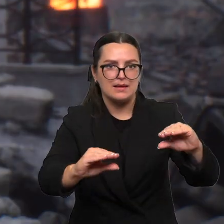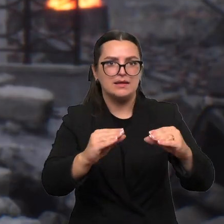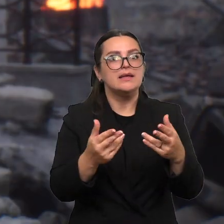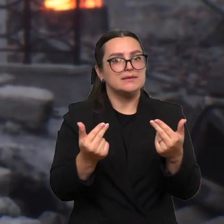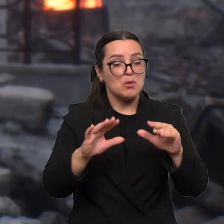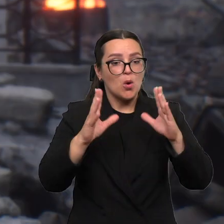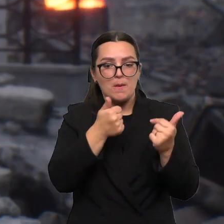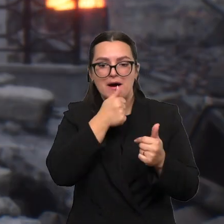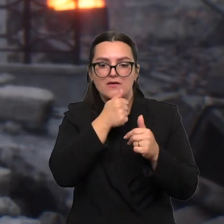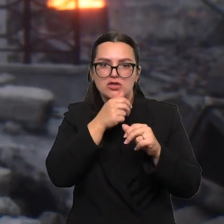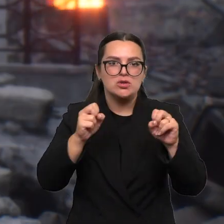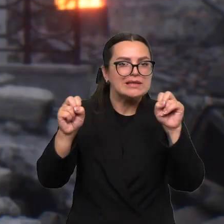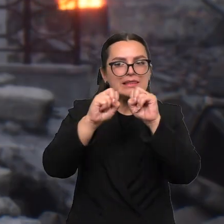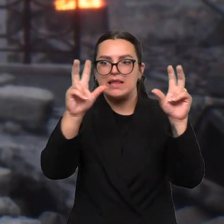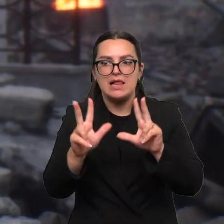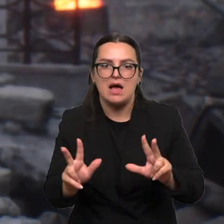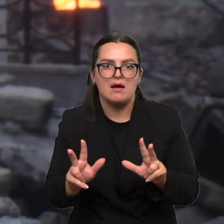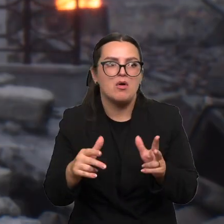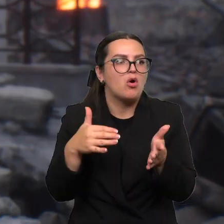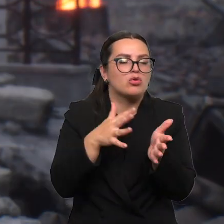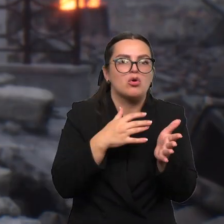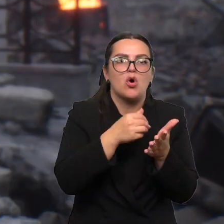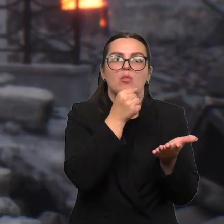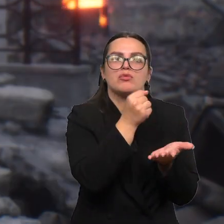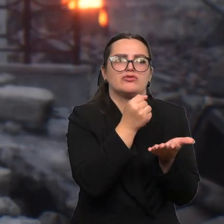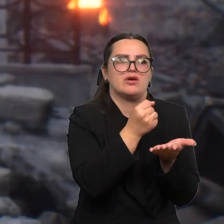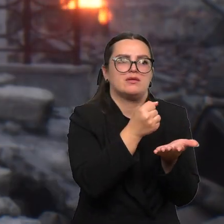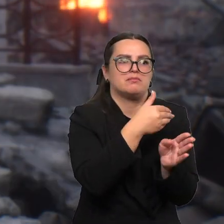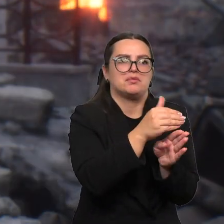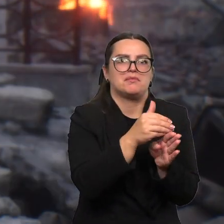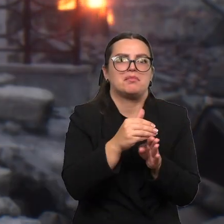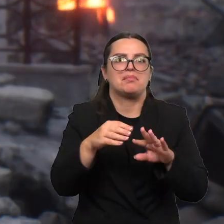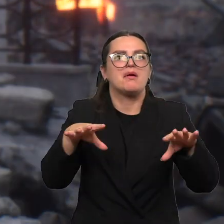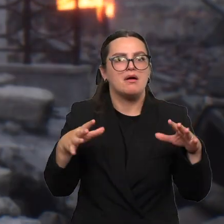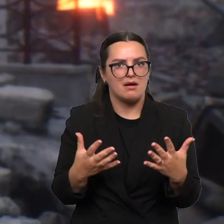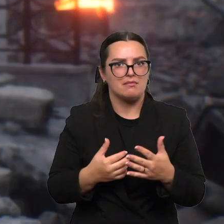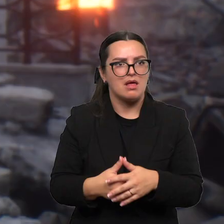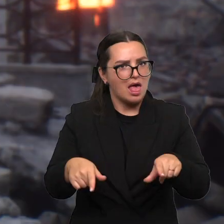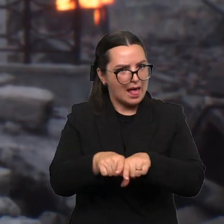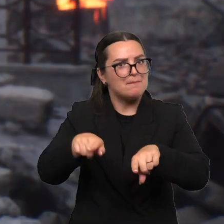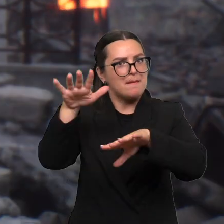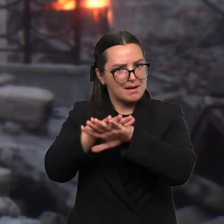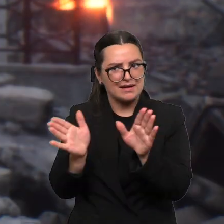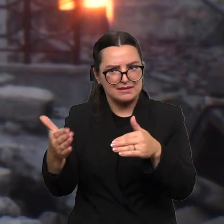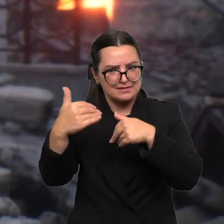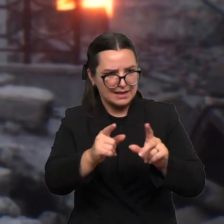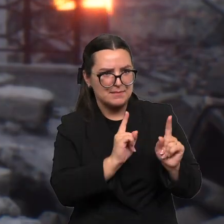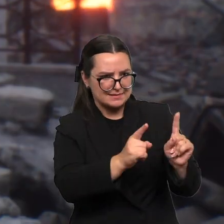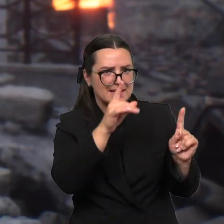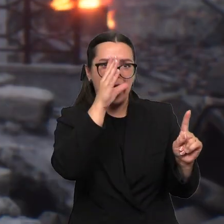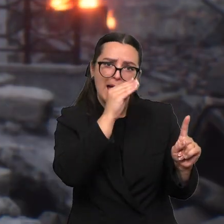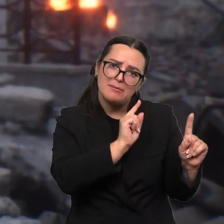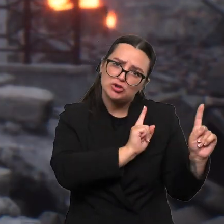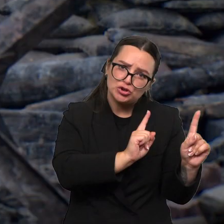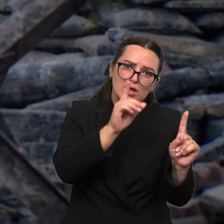kas vyktų esant kažkokiem ekstremaliem scenarijam su šitais dalykais. Ar čia irgi galim kalbėti, kad yra tokia pat apsauga kaip bankinėje